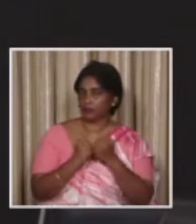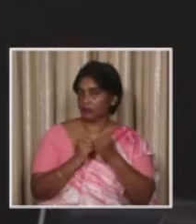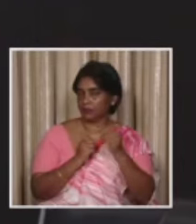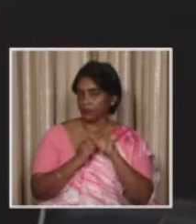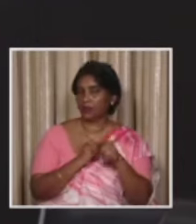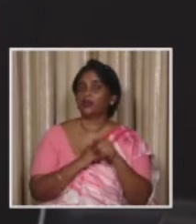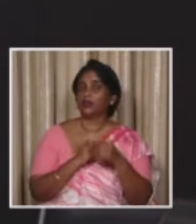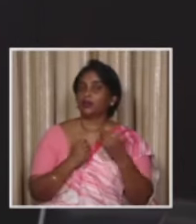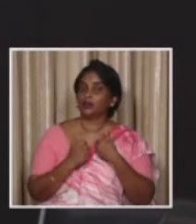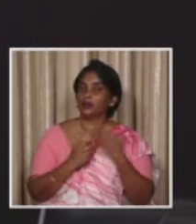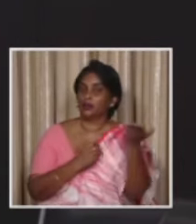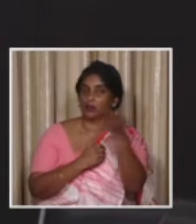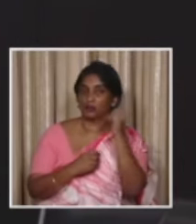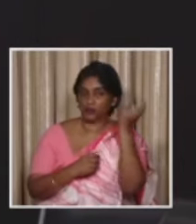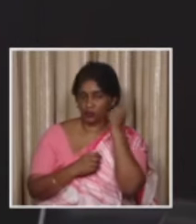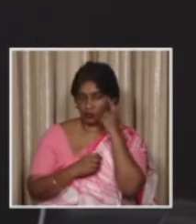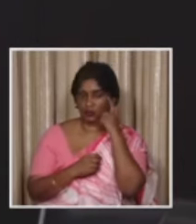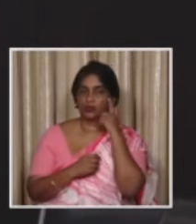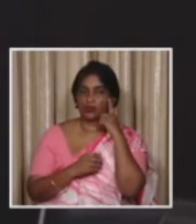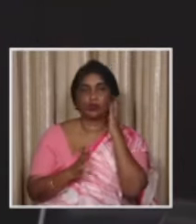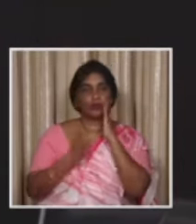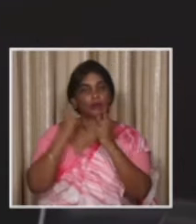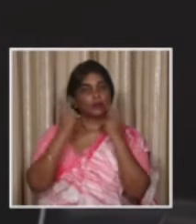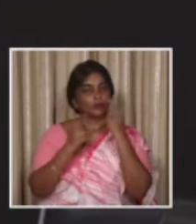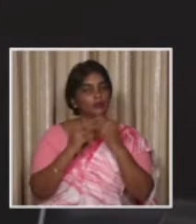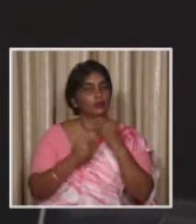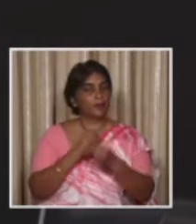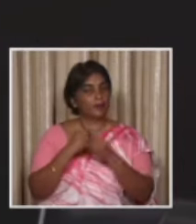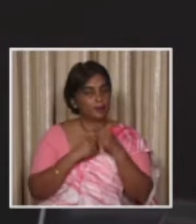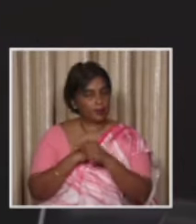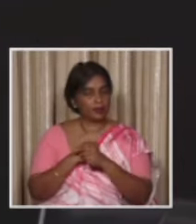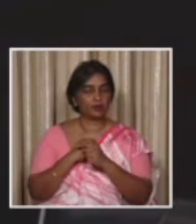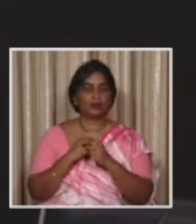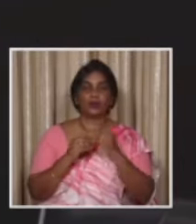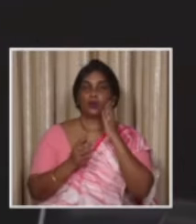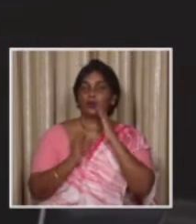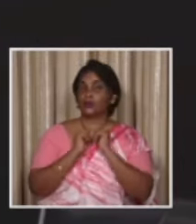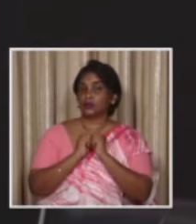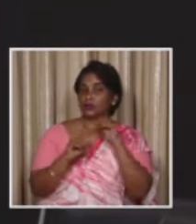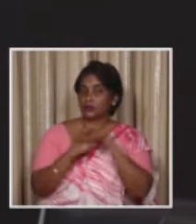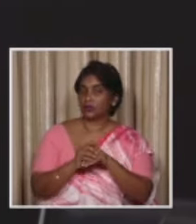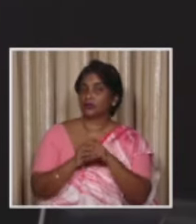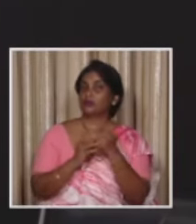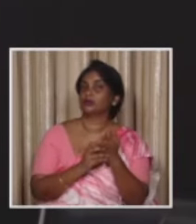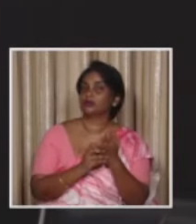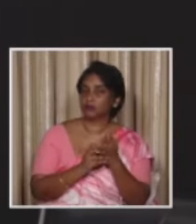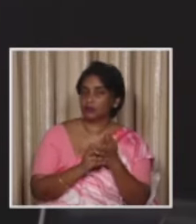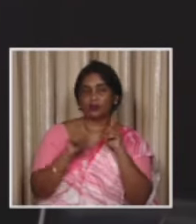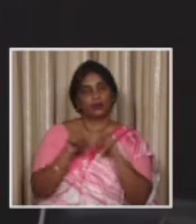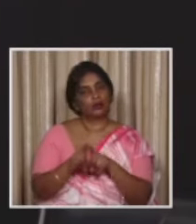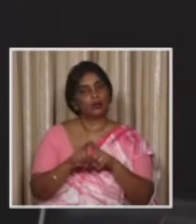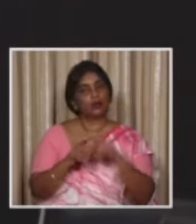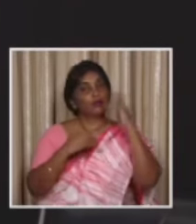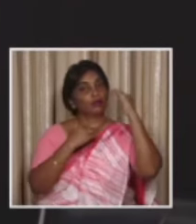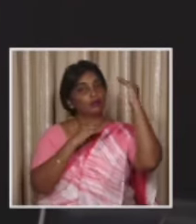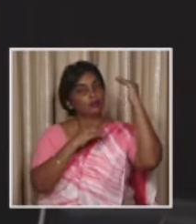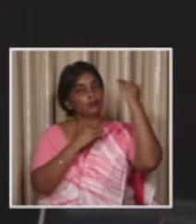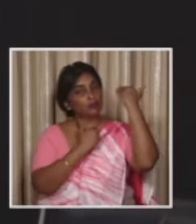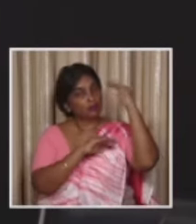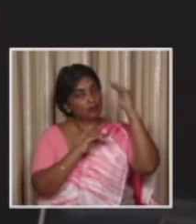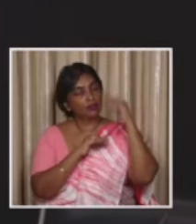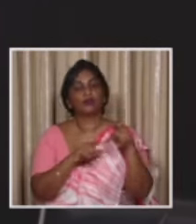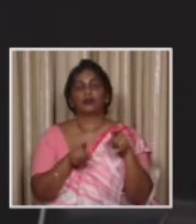කරුවා. අපි තමුන්නාසල දන්නවා සංචාර කර්මාන්තයේ විදේශ ශ්‍රමිකයන්ගේ ප්‍රේෂණ ඒ වගේම අපනයනය කියන කාරණා